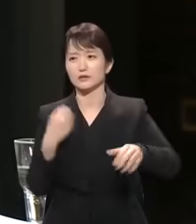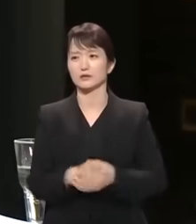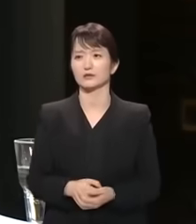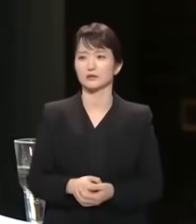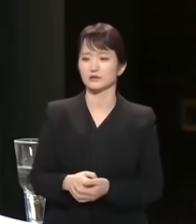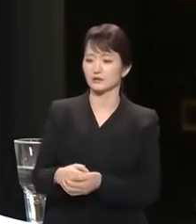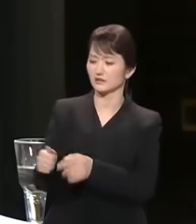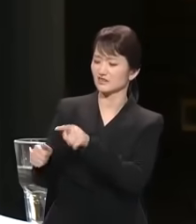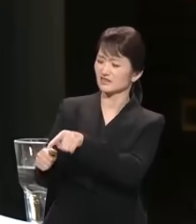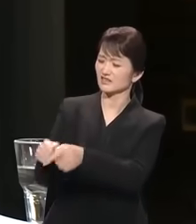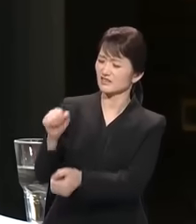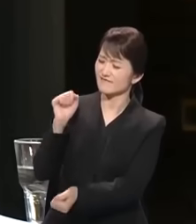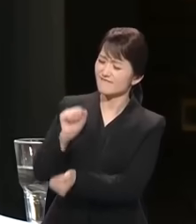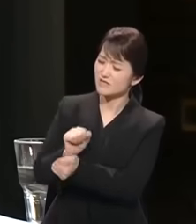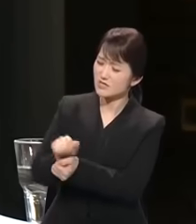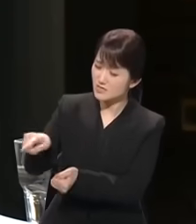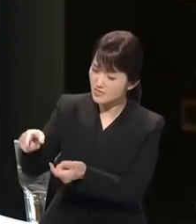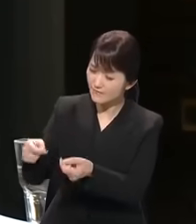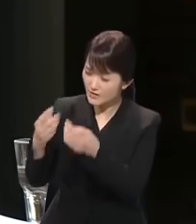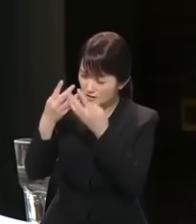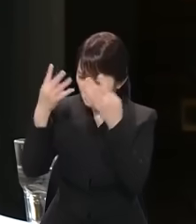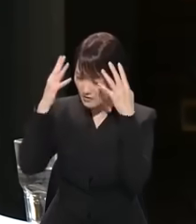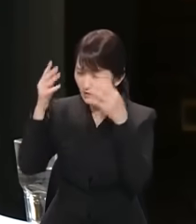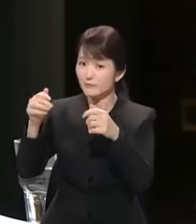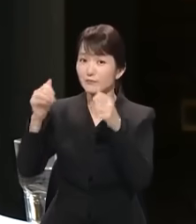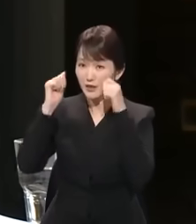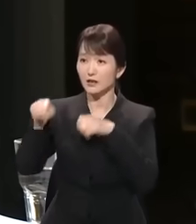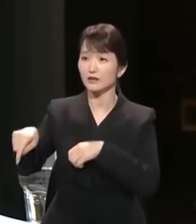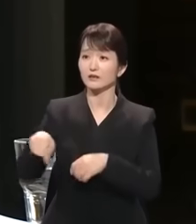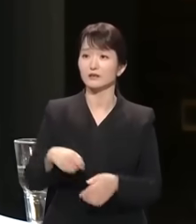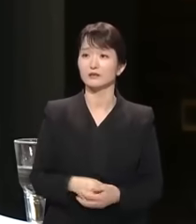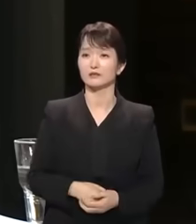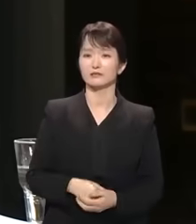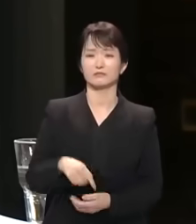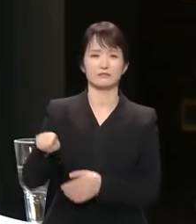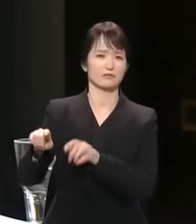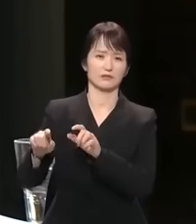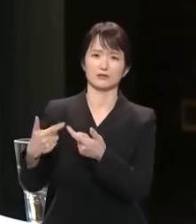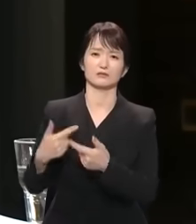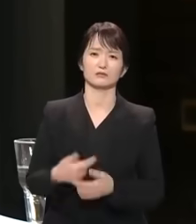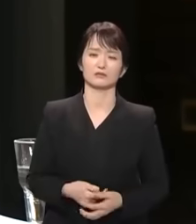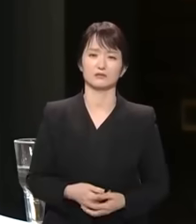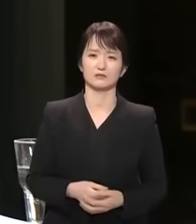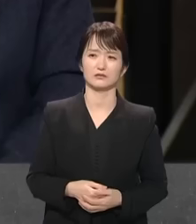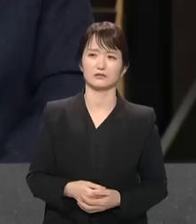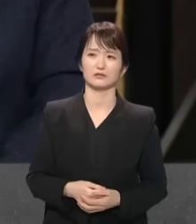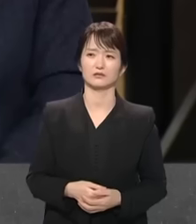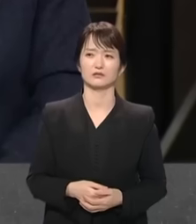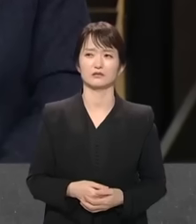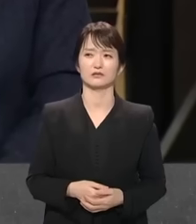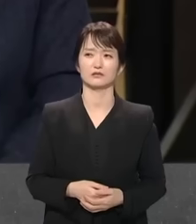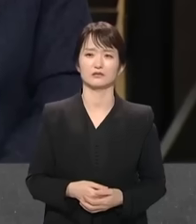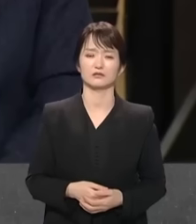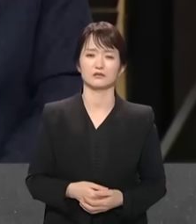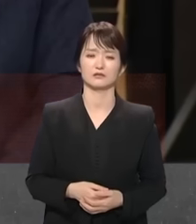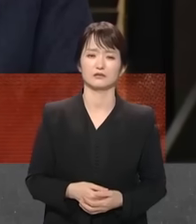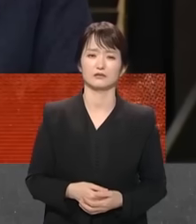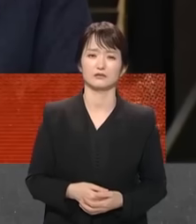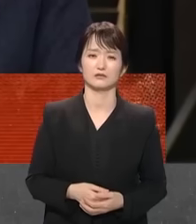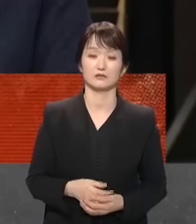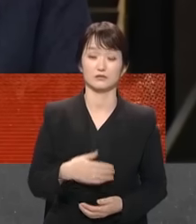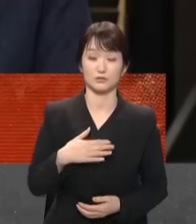나왔지 이딴 소리를 할 교수님 이건 아니잖아요 이거는 아 저도 이제 같은